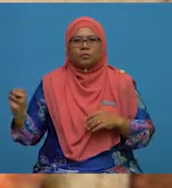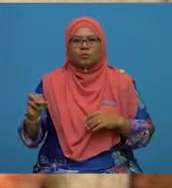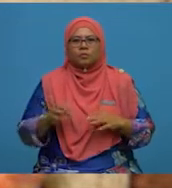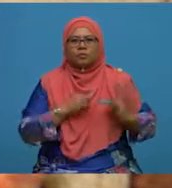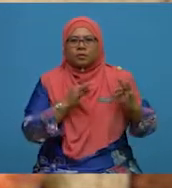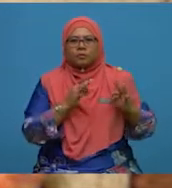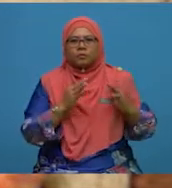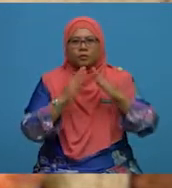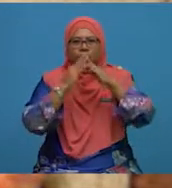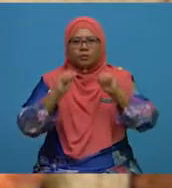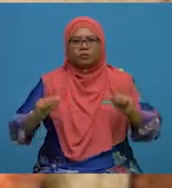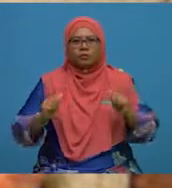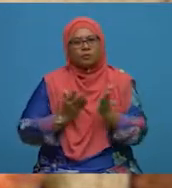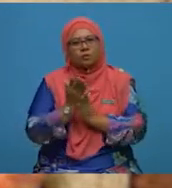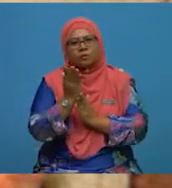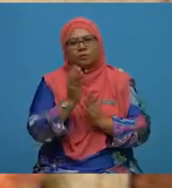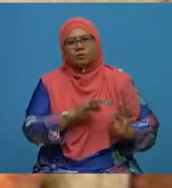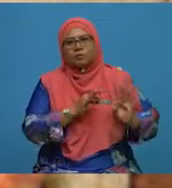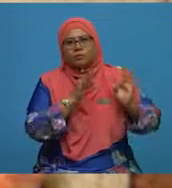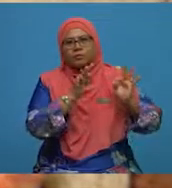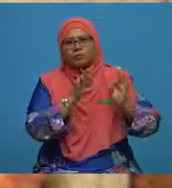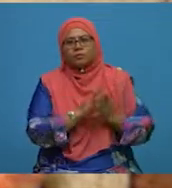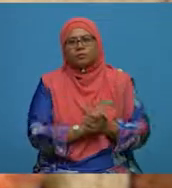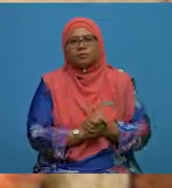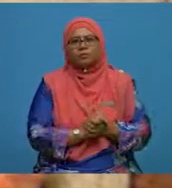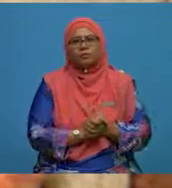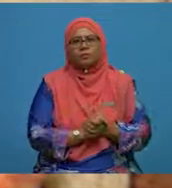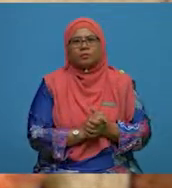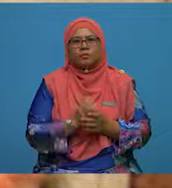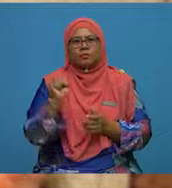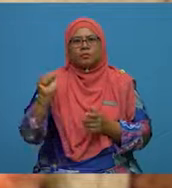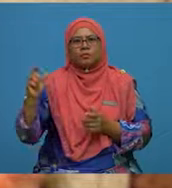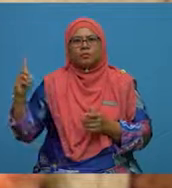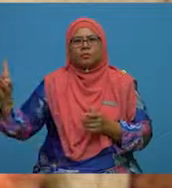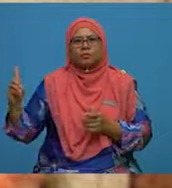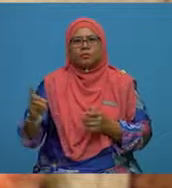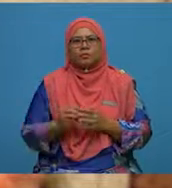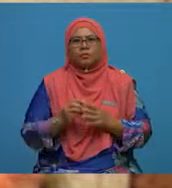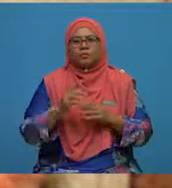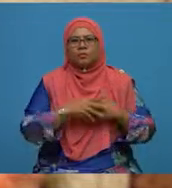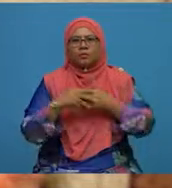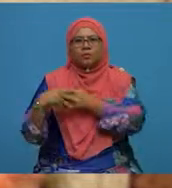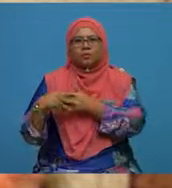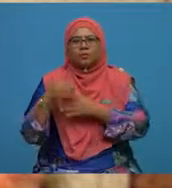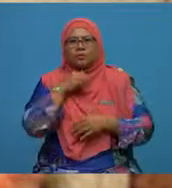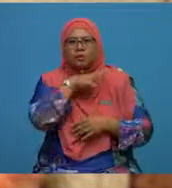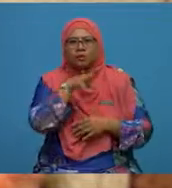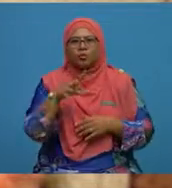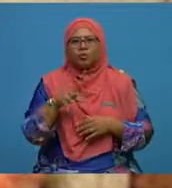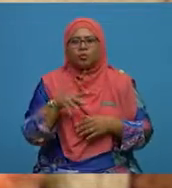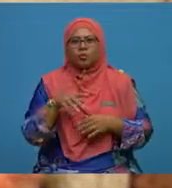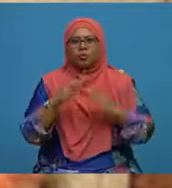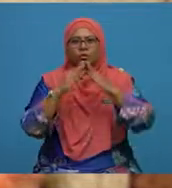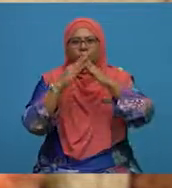berkobar. Sa'ad Zaghlul Pasha adalah seorang pemimpin yang berpengaruh di